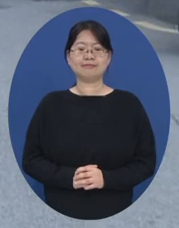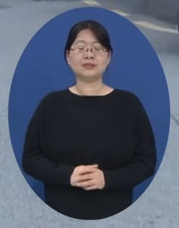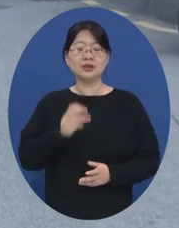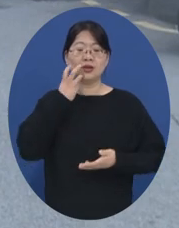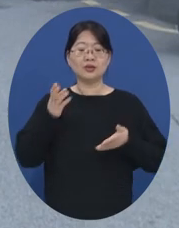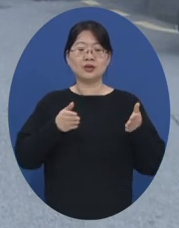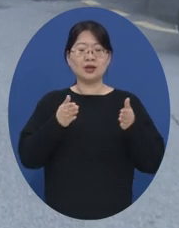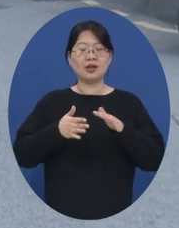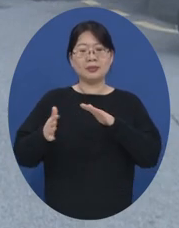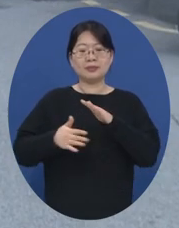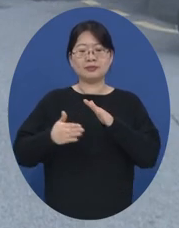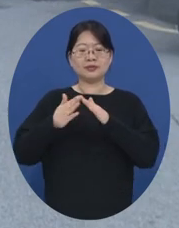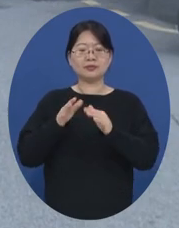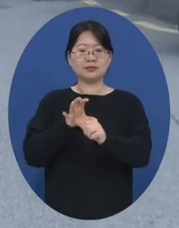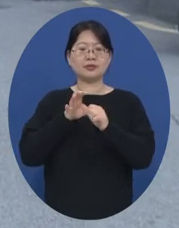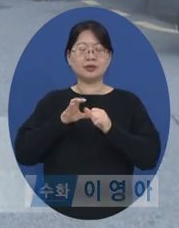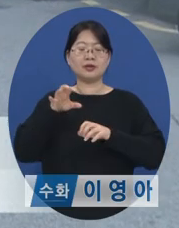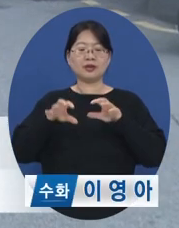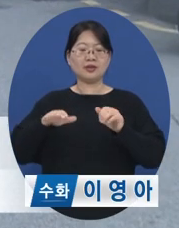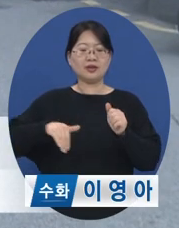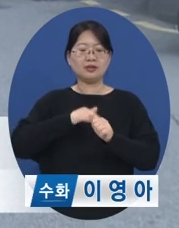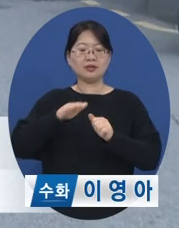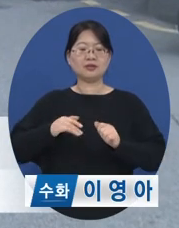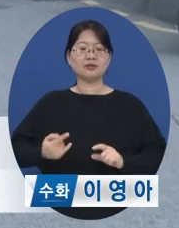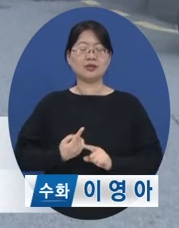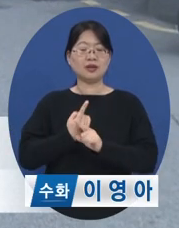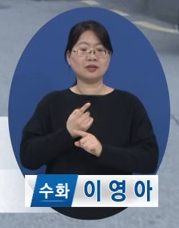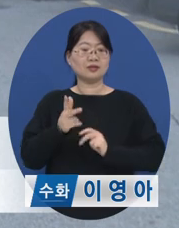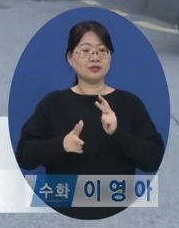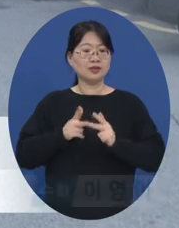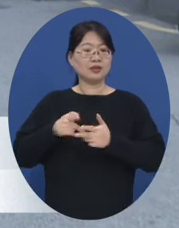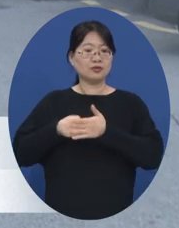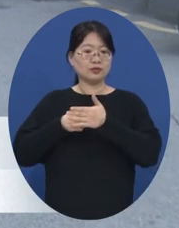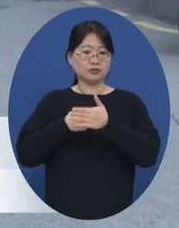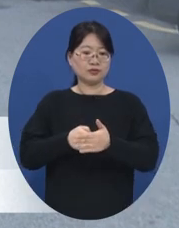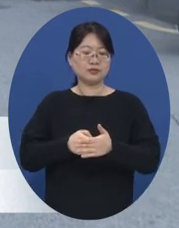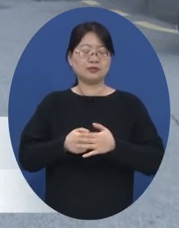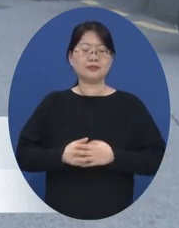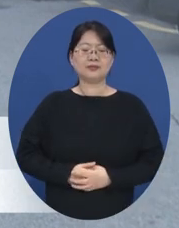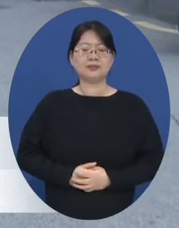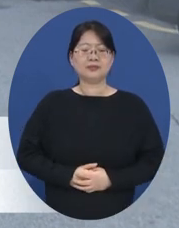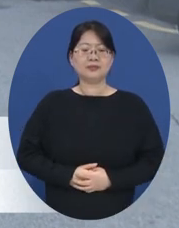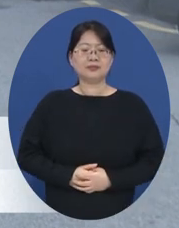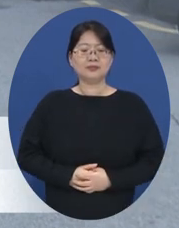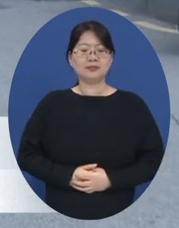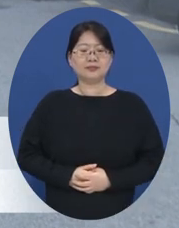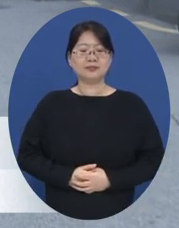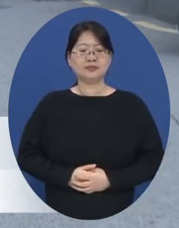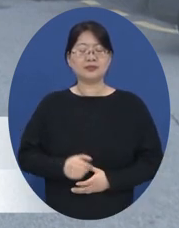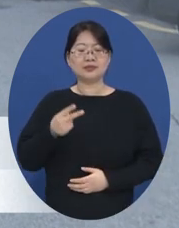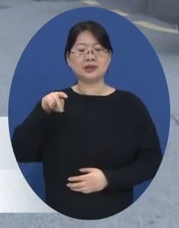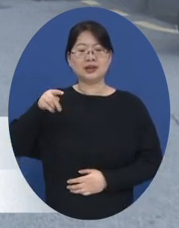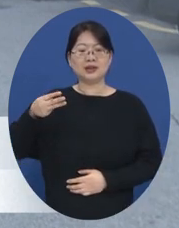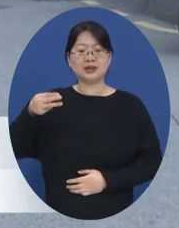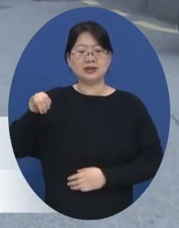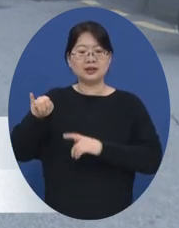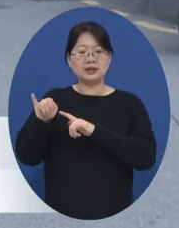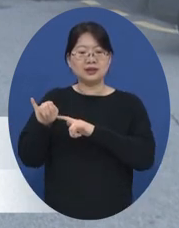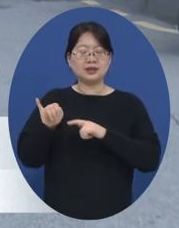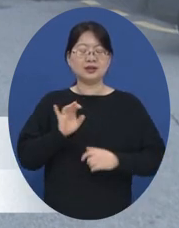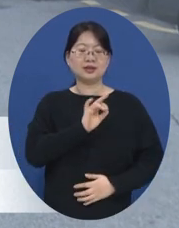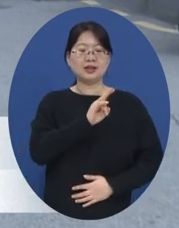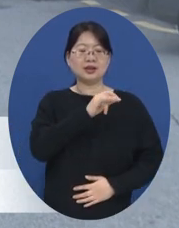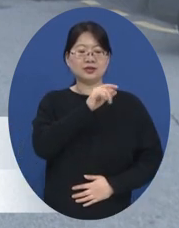경기도는 빈집 을 활용해 마을 환경을 개선하는 사업을 추진하고 있습니다 연천 101 바울 부터 양주 봉암리